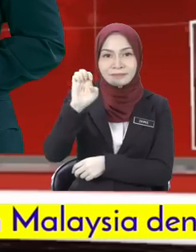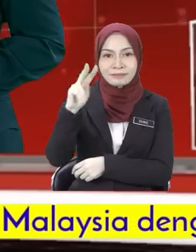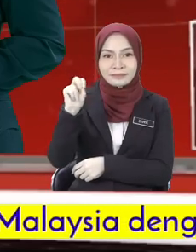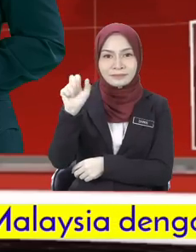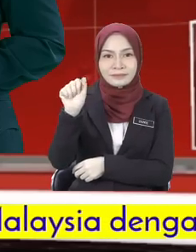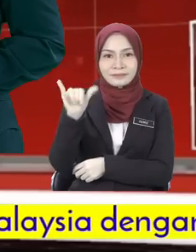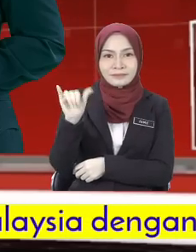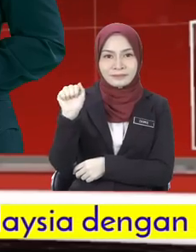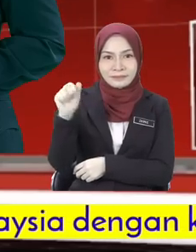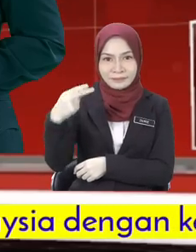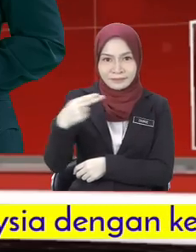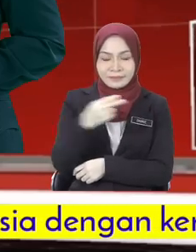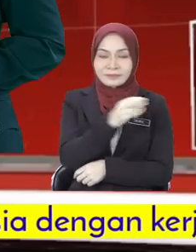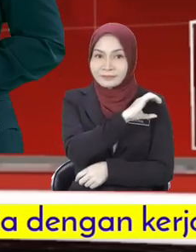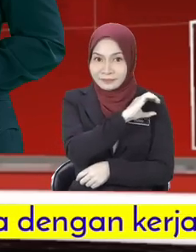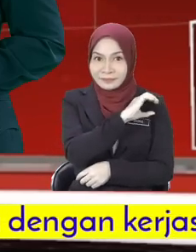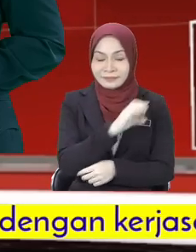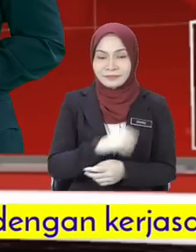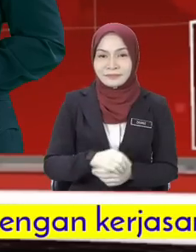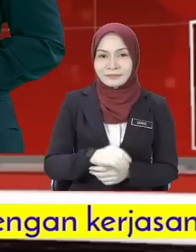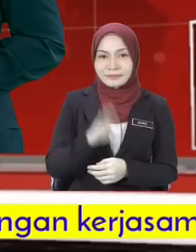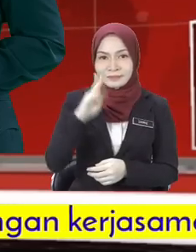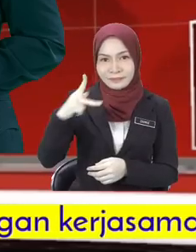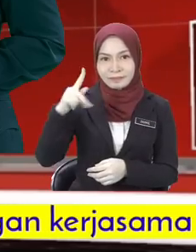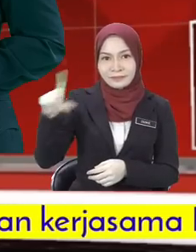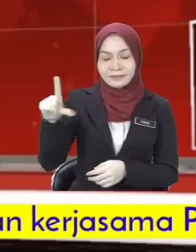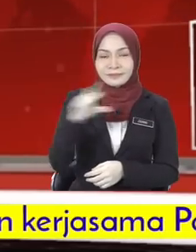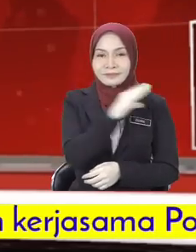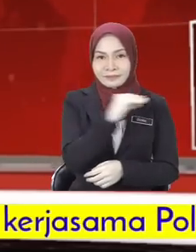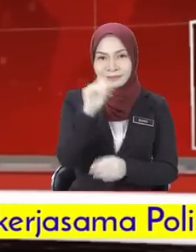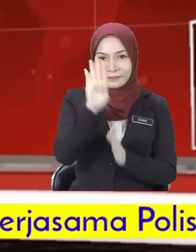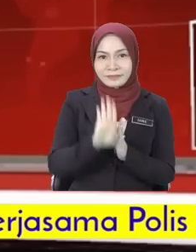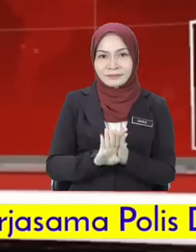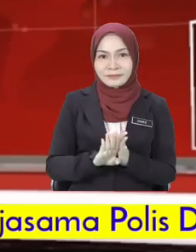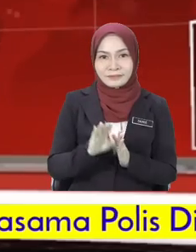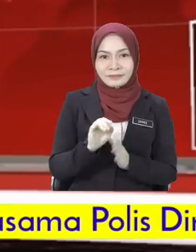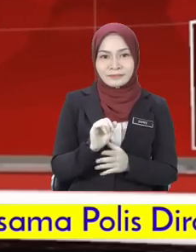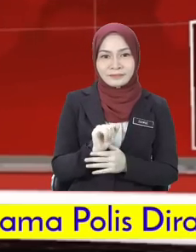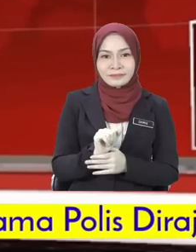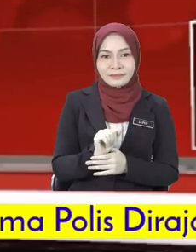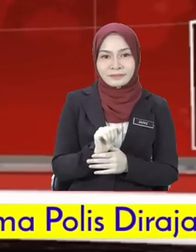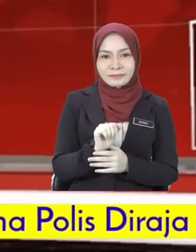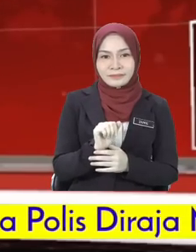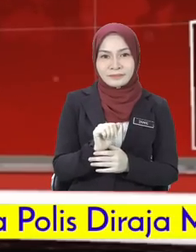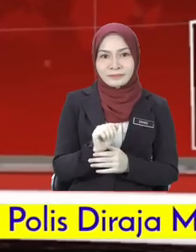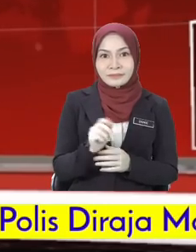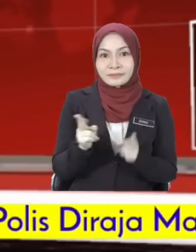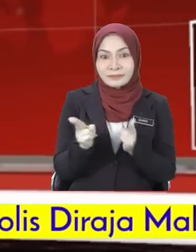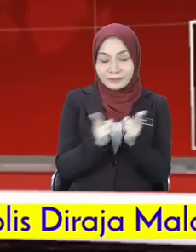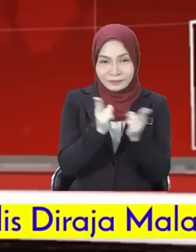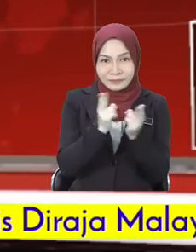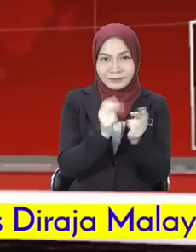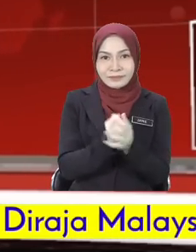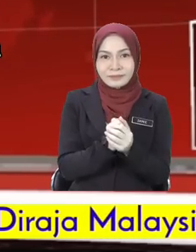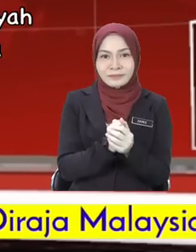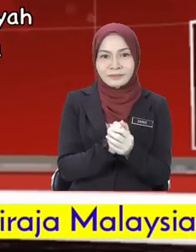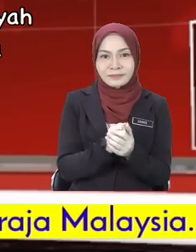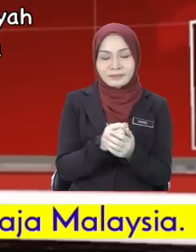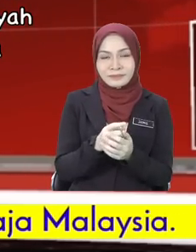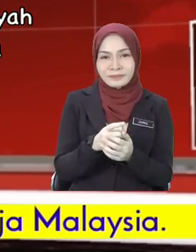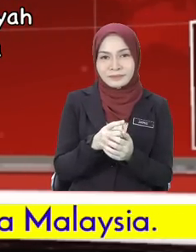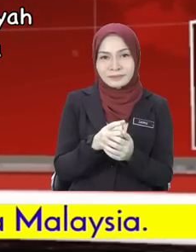Bukit aman dan yang berusaha dokter Umi Habibah binti Abdul Rani yaitu pegawai